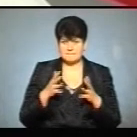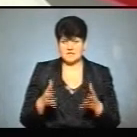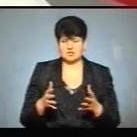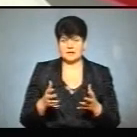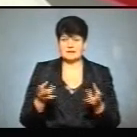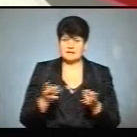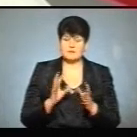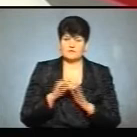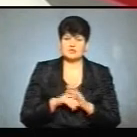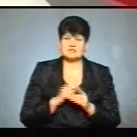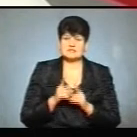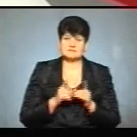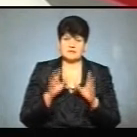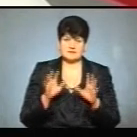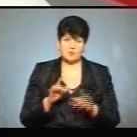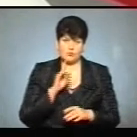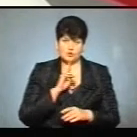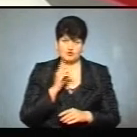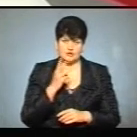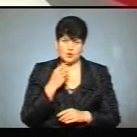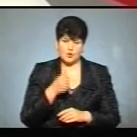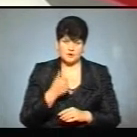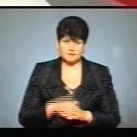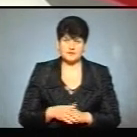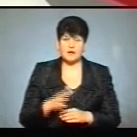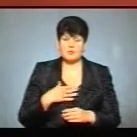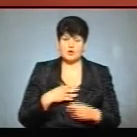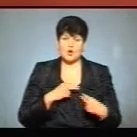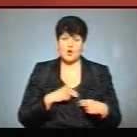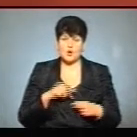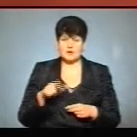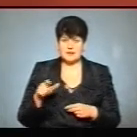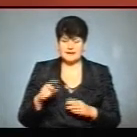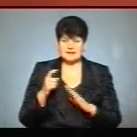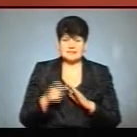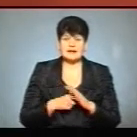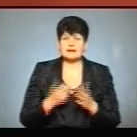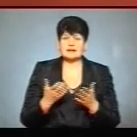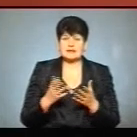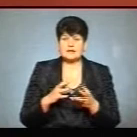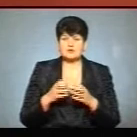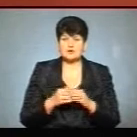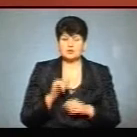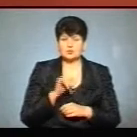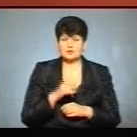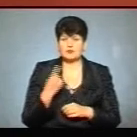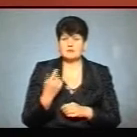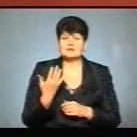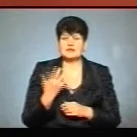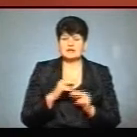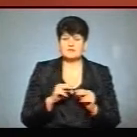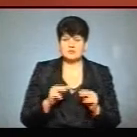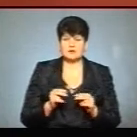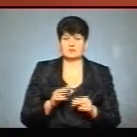треба вносити зміни до закону. Поки що 3 роки. Мої колеги з Івано-Франківська дізналися, які результати у них в області, скільки вчителів